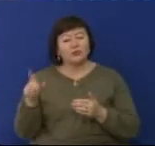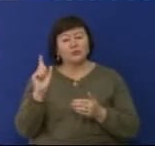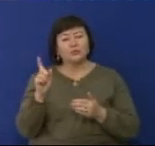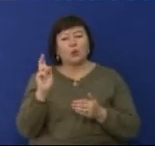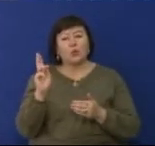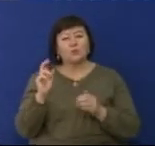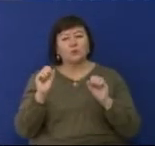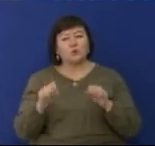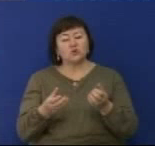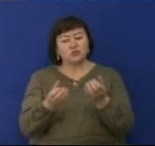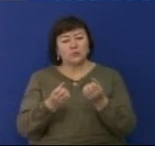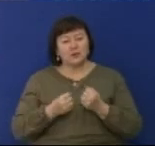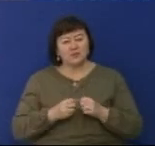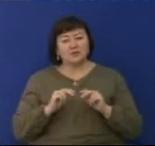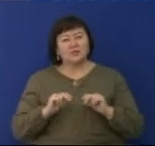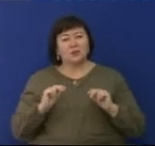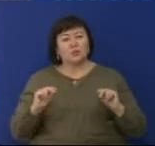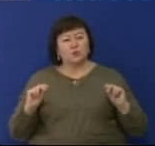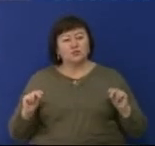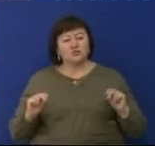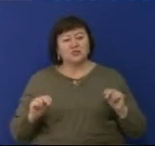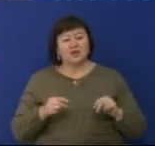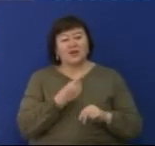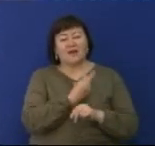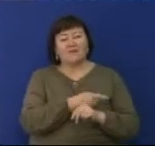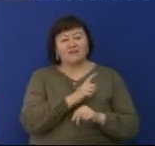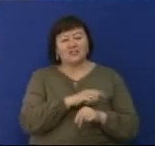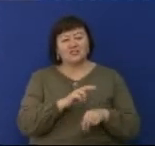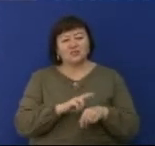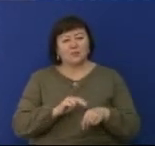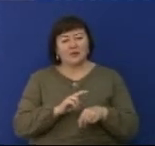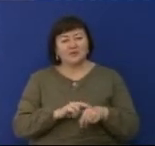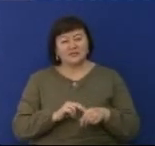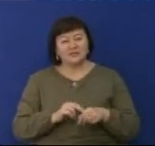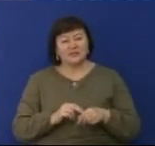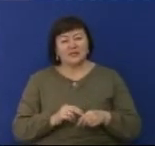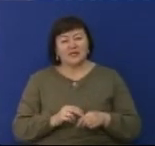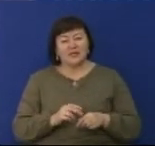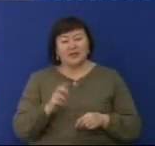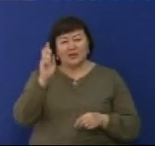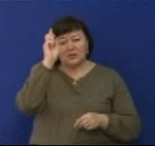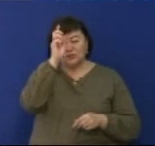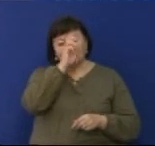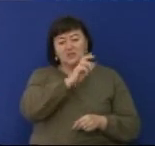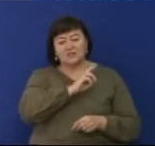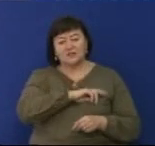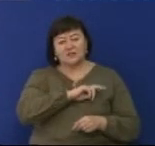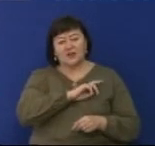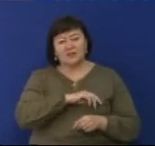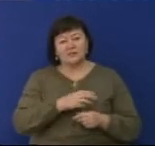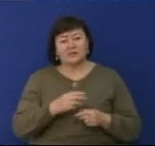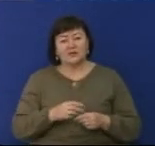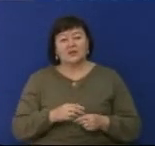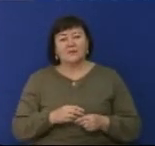сертификаты это учителя врачи полицейский государственные служащие работники